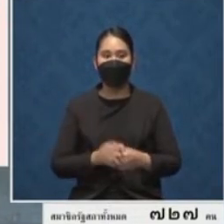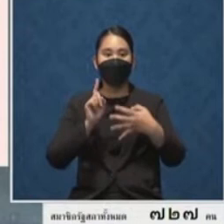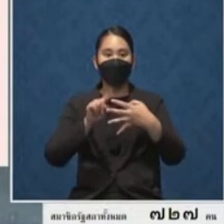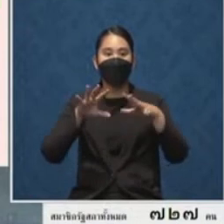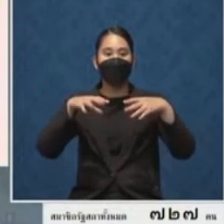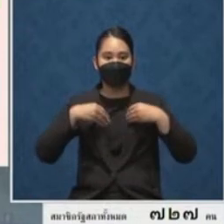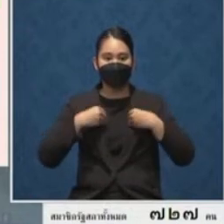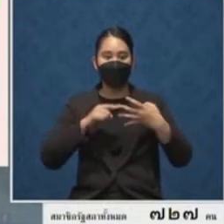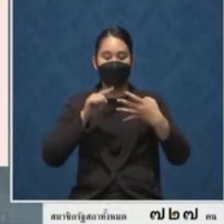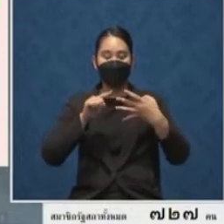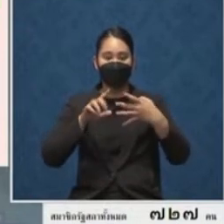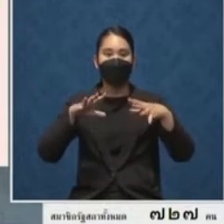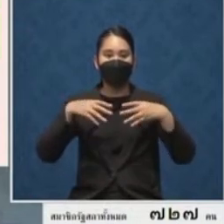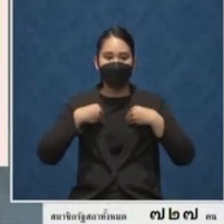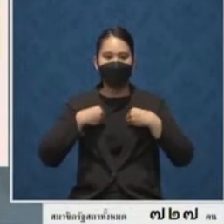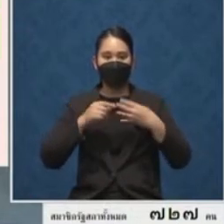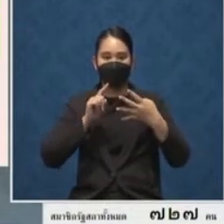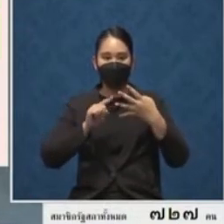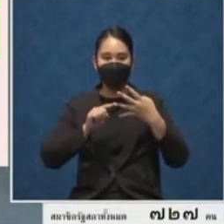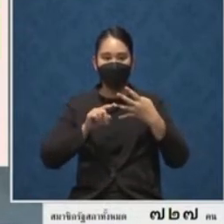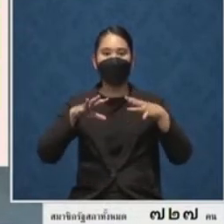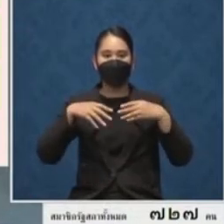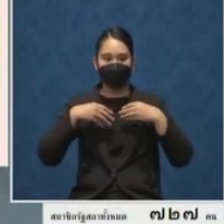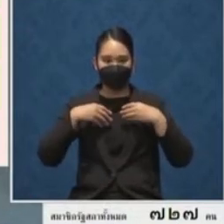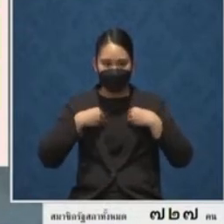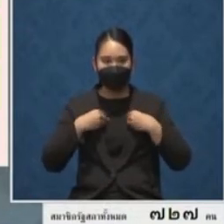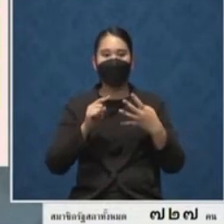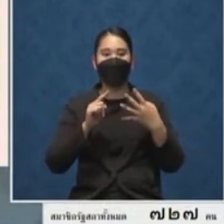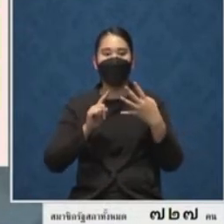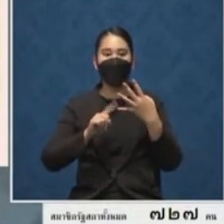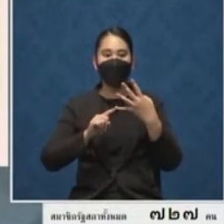3รับหลักการและ4รับหลักการค่ะ